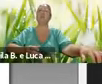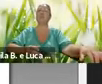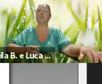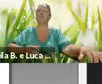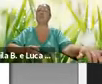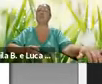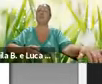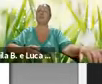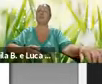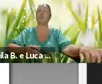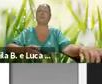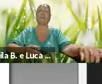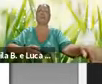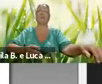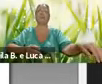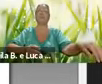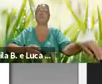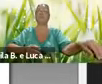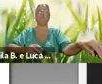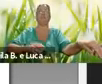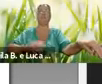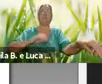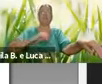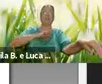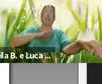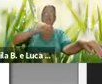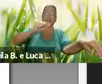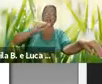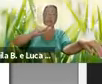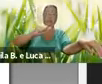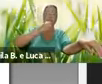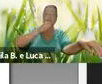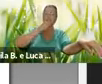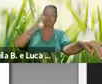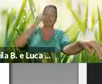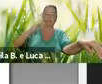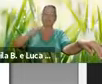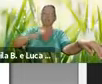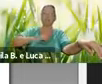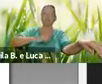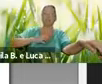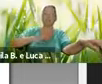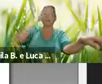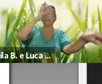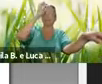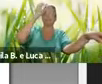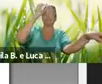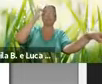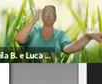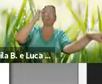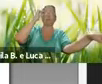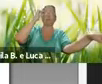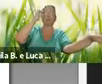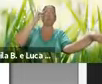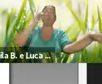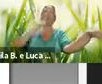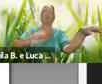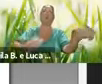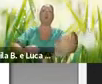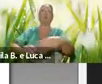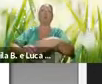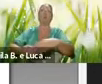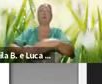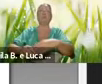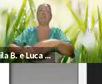e ricostituendosi automaticamente nel cervello, vuol dire, cacciava questo lampo di luce e andava subito nel